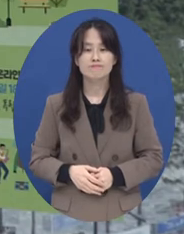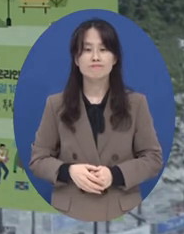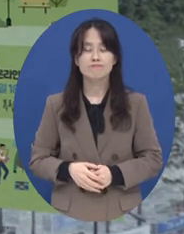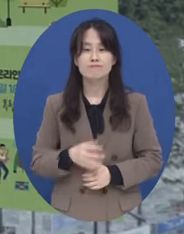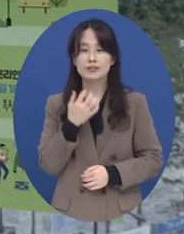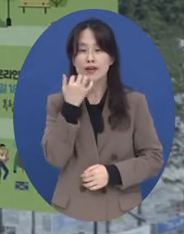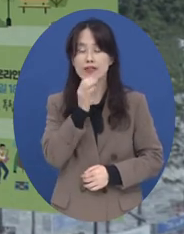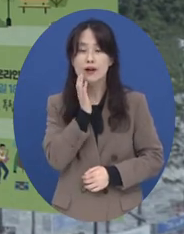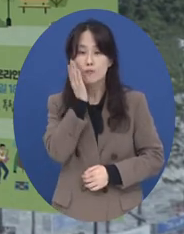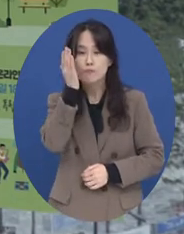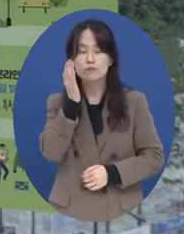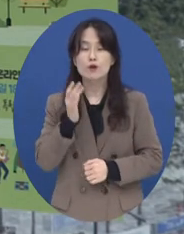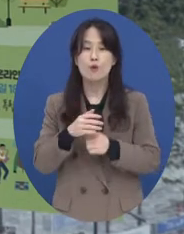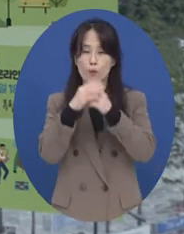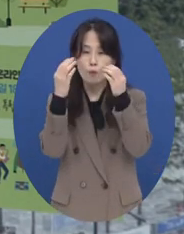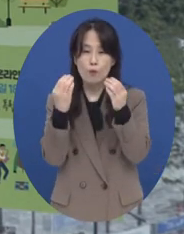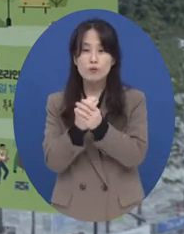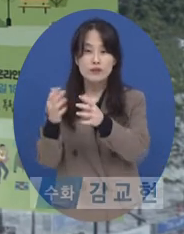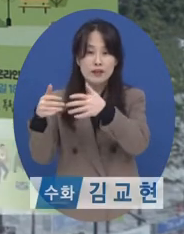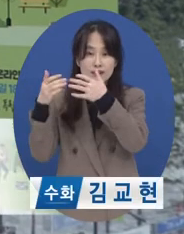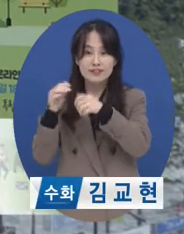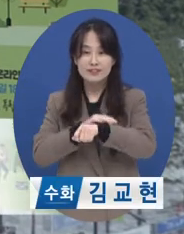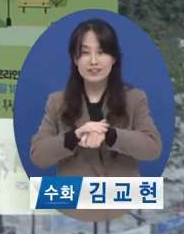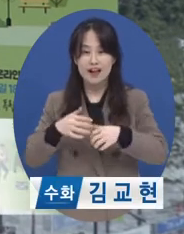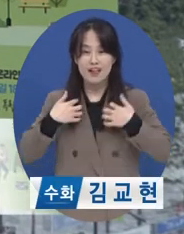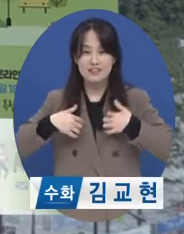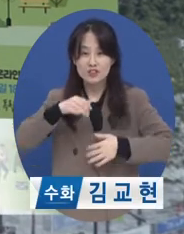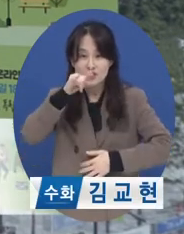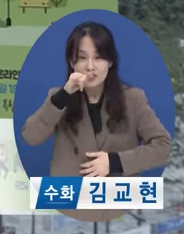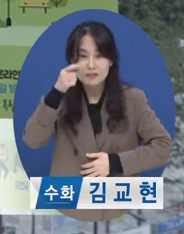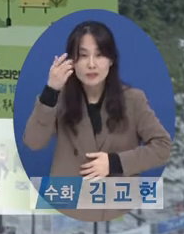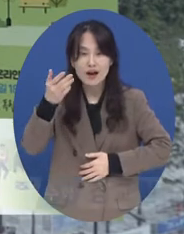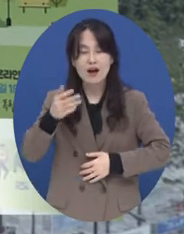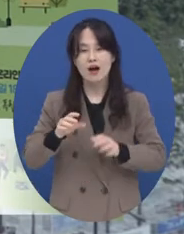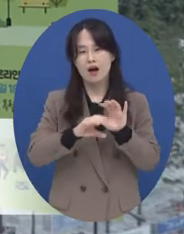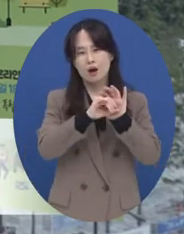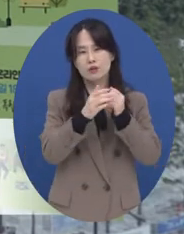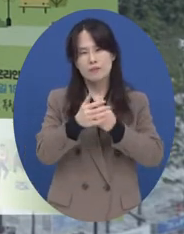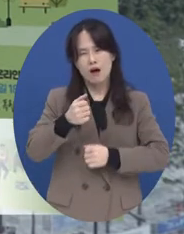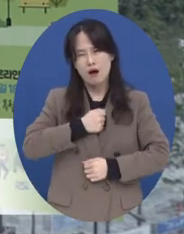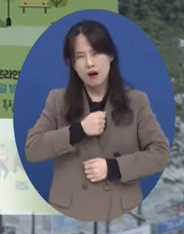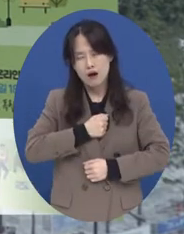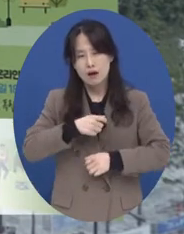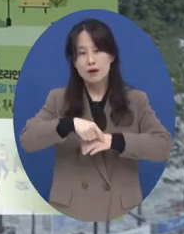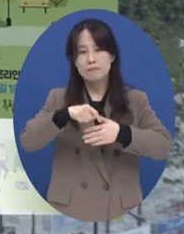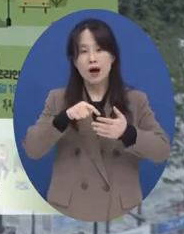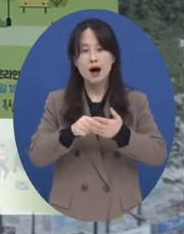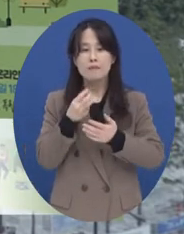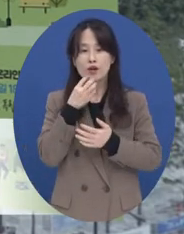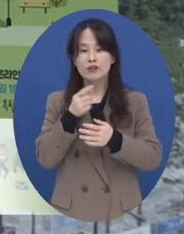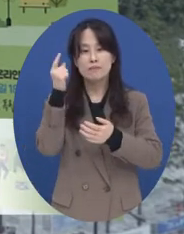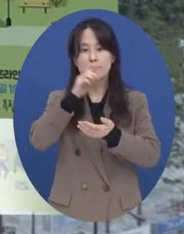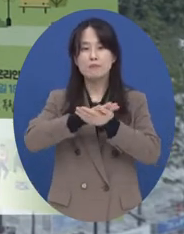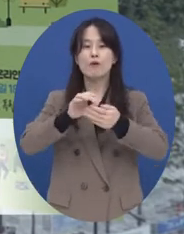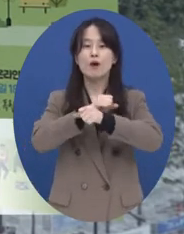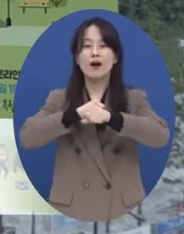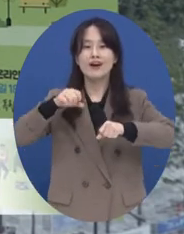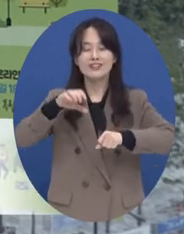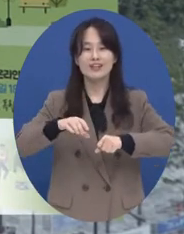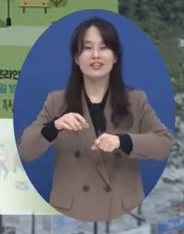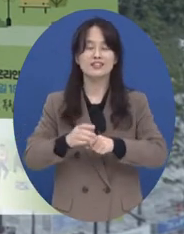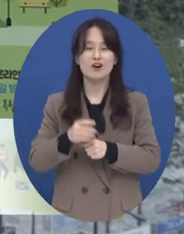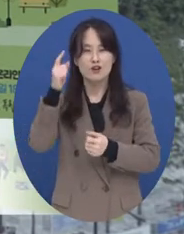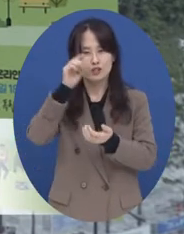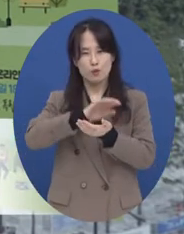단풍이 익어가는 계절 가을 잘 즐기고 계신가요 코로나 입으로 답답했던 마음을 경기 평화광장 에서 풀어 보시는건